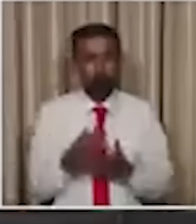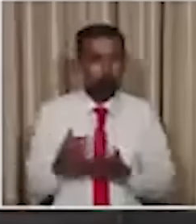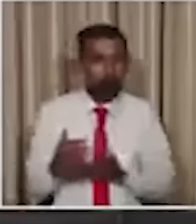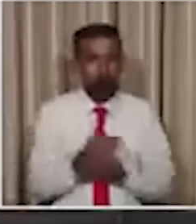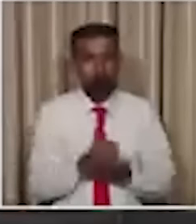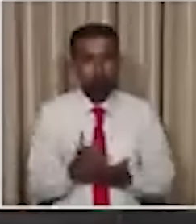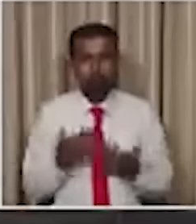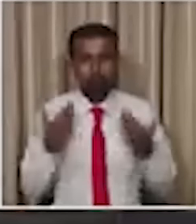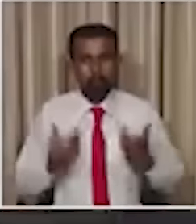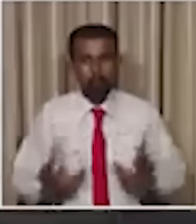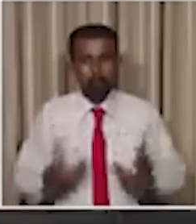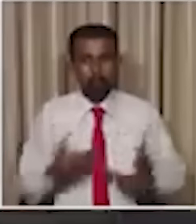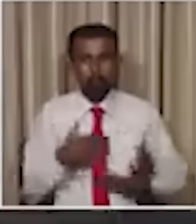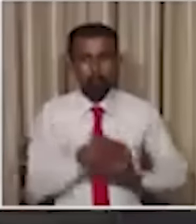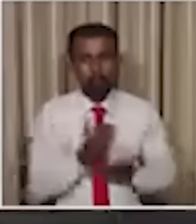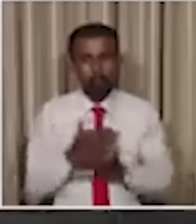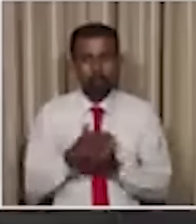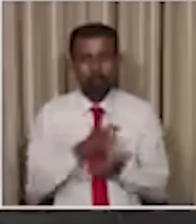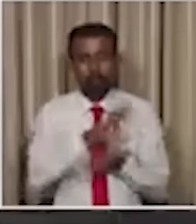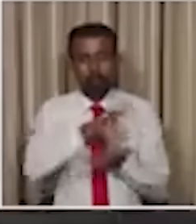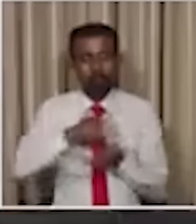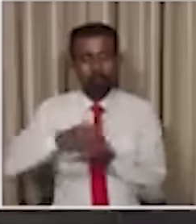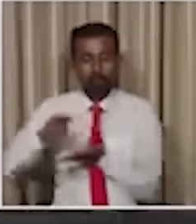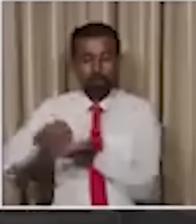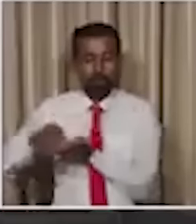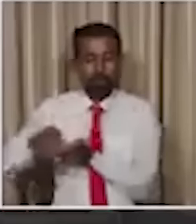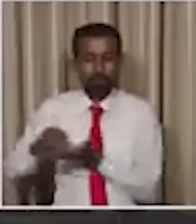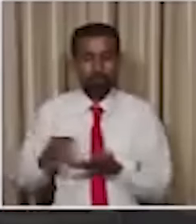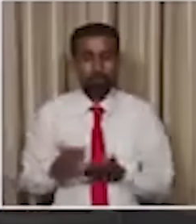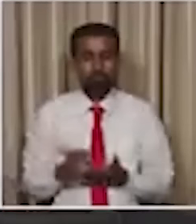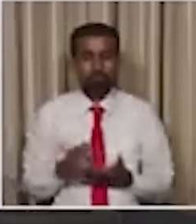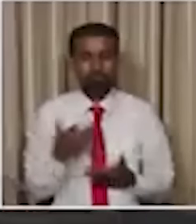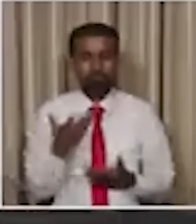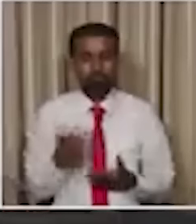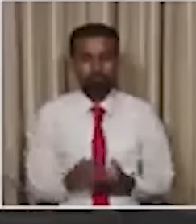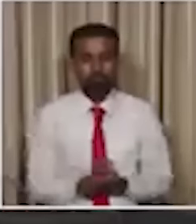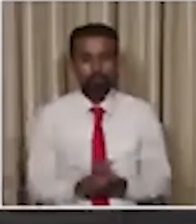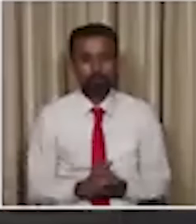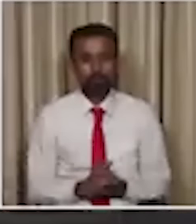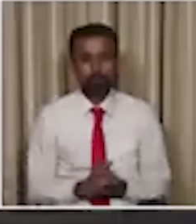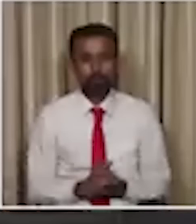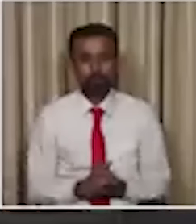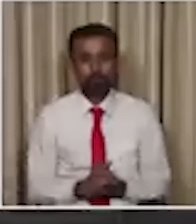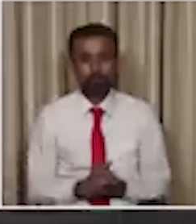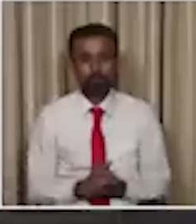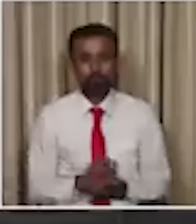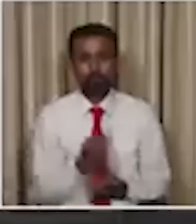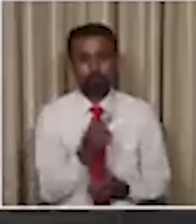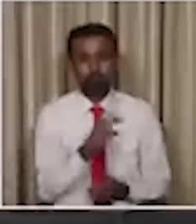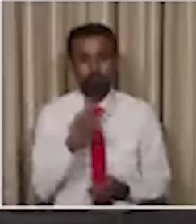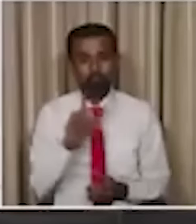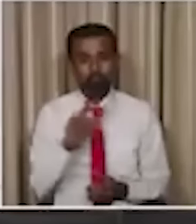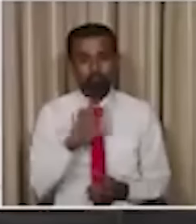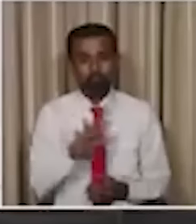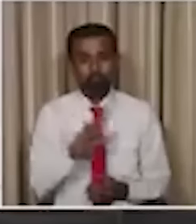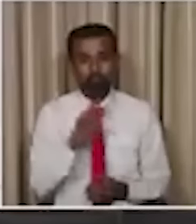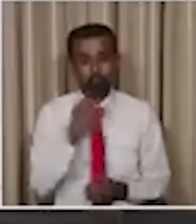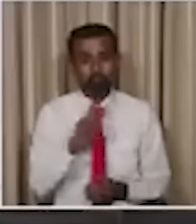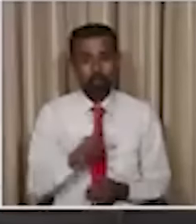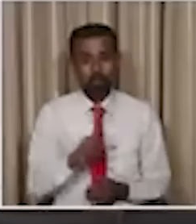සහ අවශේෂ කොටස් වලින් සාම්පල් ලබා ගැනීමට තීරණය කරන ඇත. ඒ අනුව 2021/5/7 වන